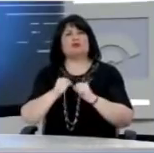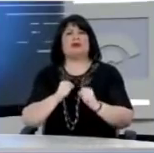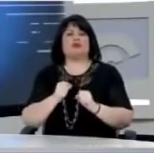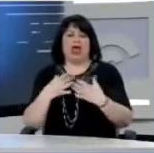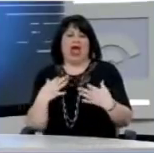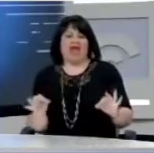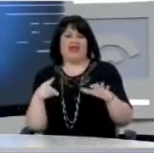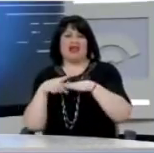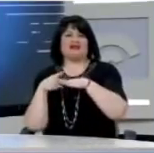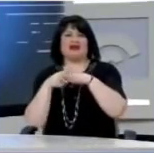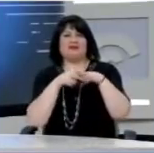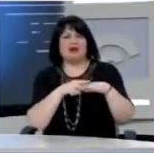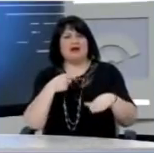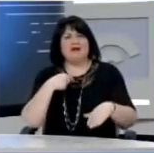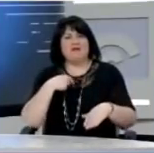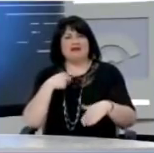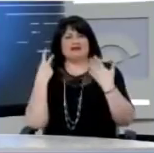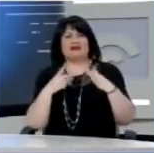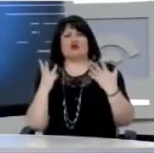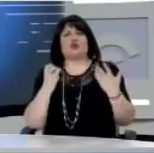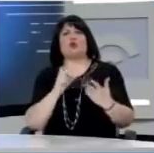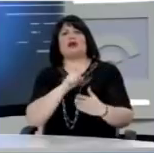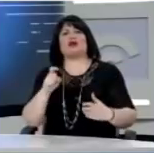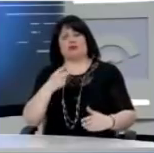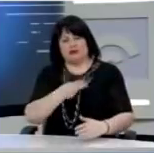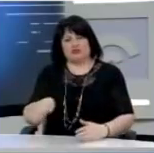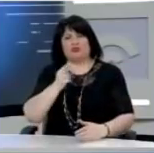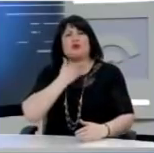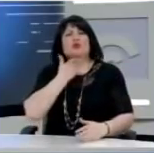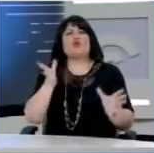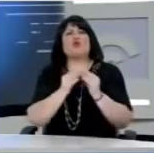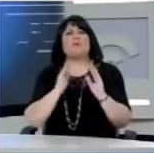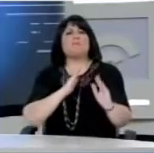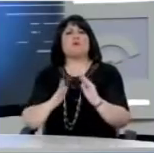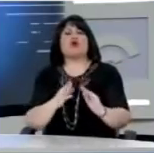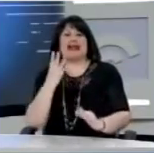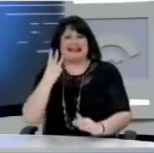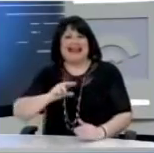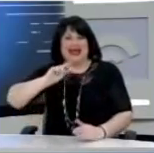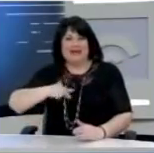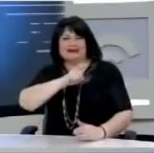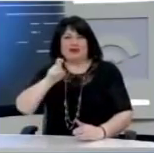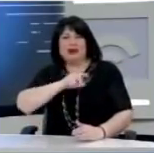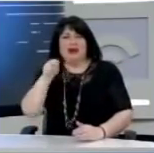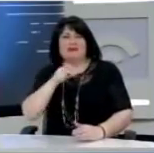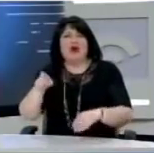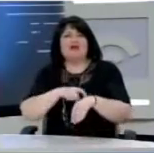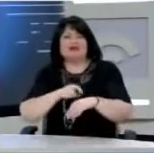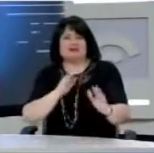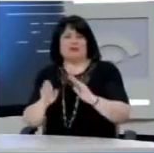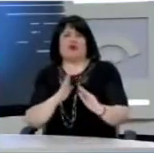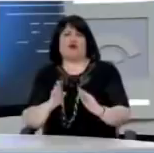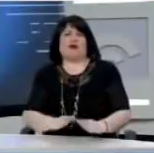ταμεία. Εμείς αυξήσαμε από 780 εκατομμύρια τις δαπάνες για την πρόνοια στα 3 δισεκατομμύρια ευρώ που είναι σήμερα.